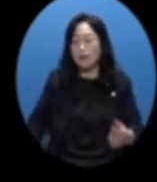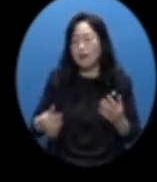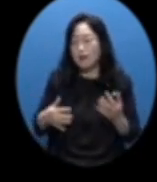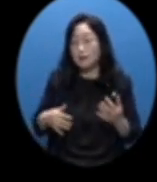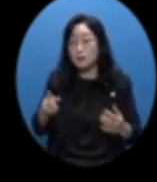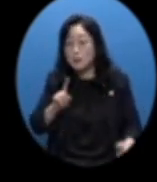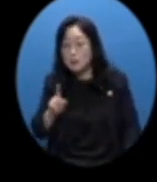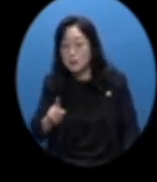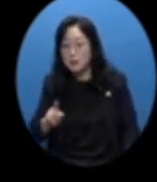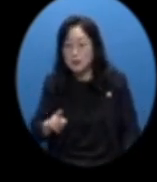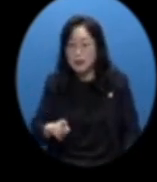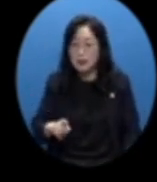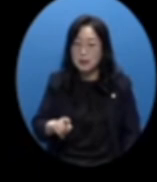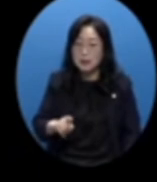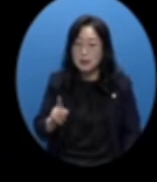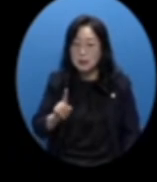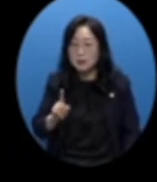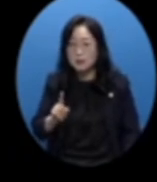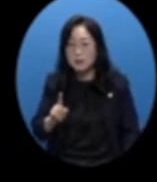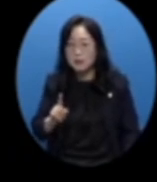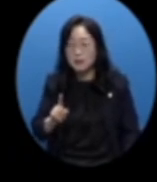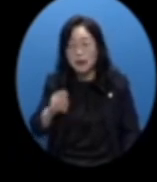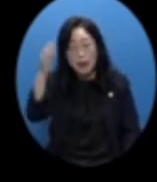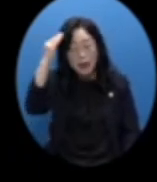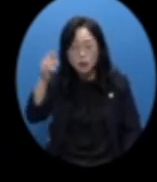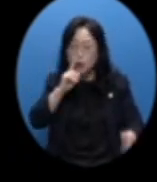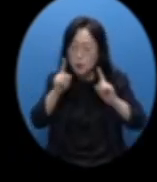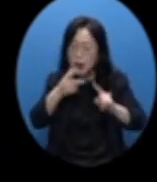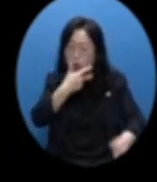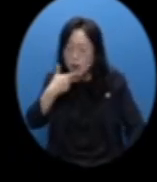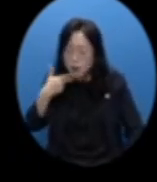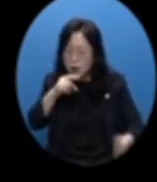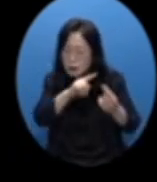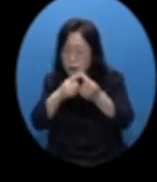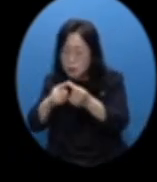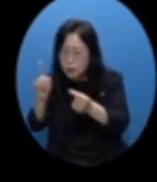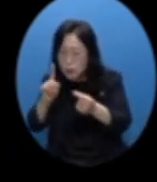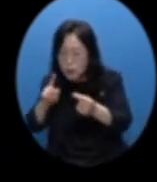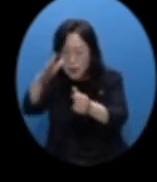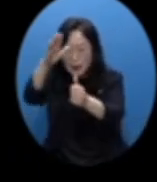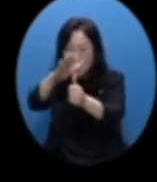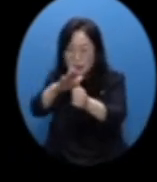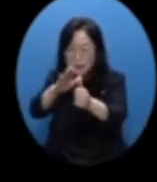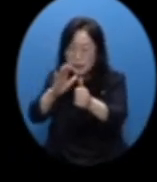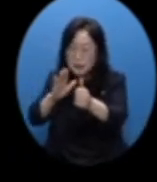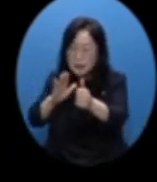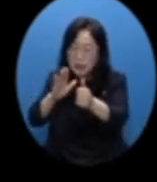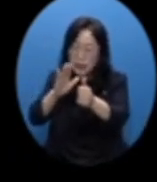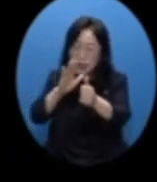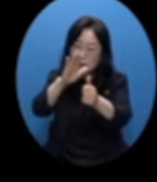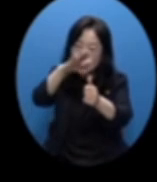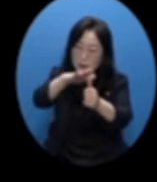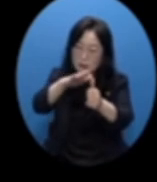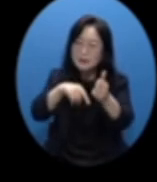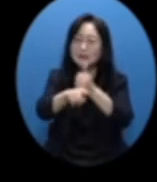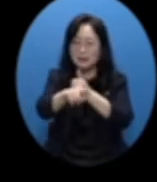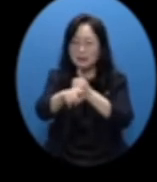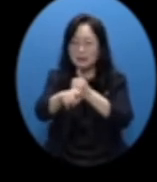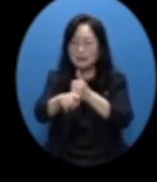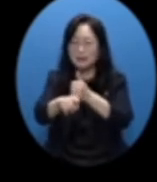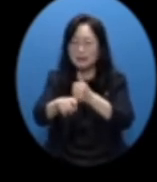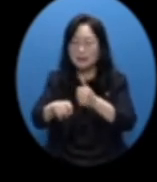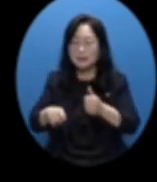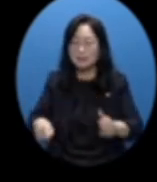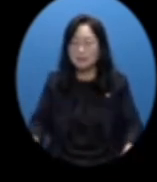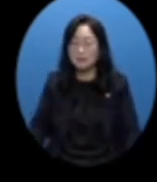라고 하니 타 쓰란 표현이 우린다 형 말로는 주님이 다쳤다는 말이 표현을 많으셨다 없다